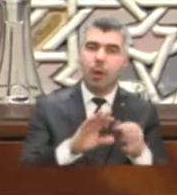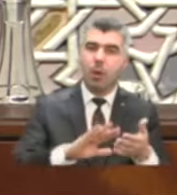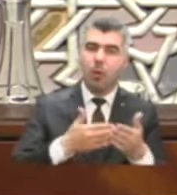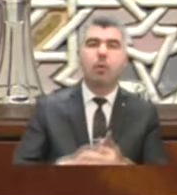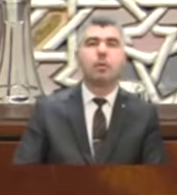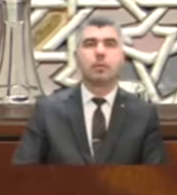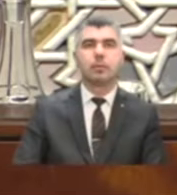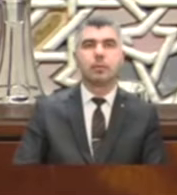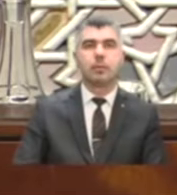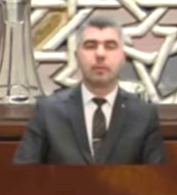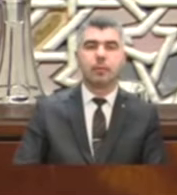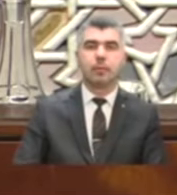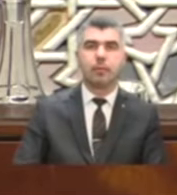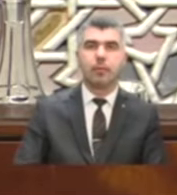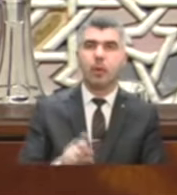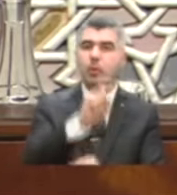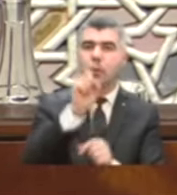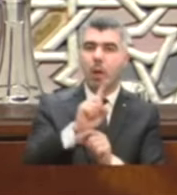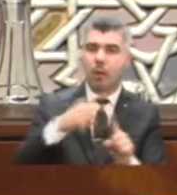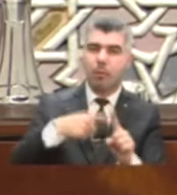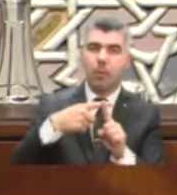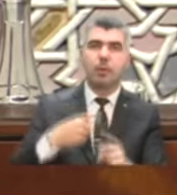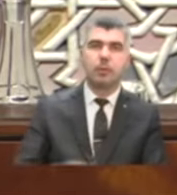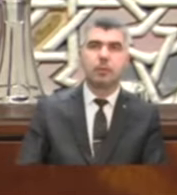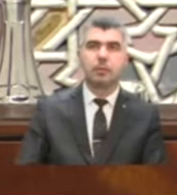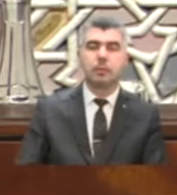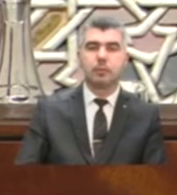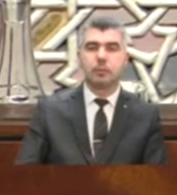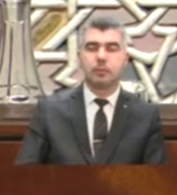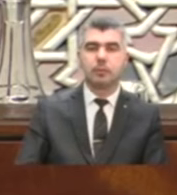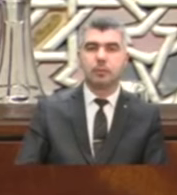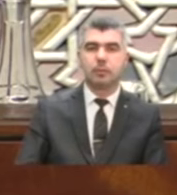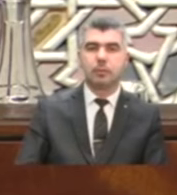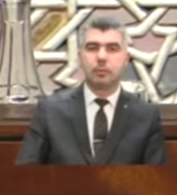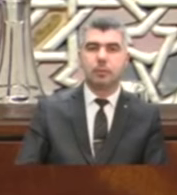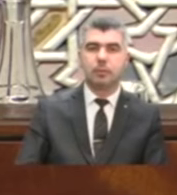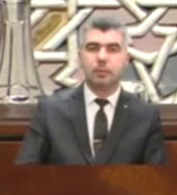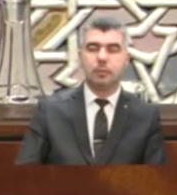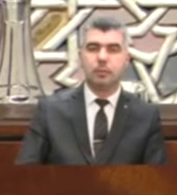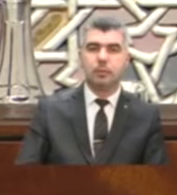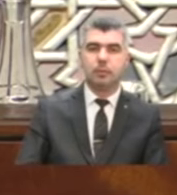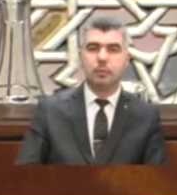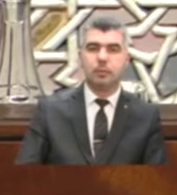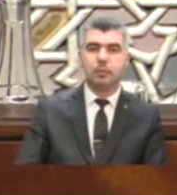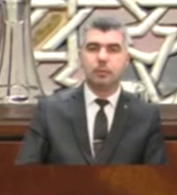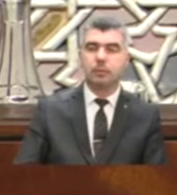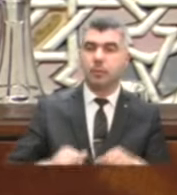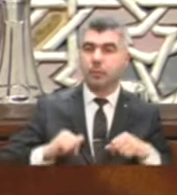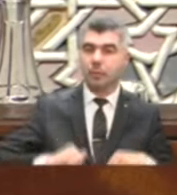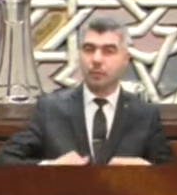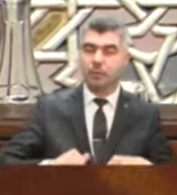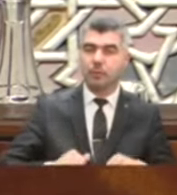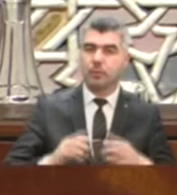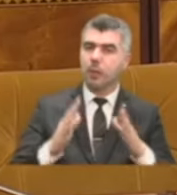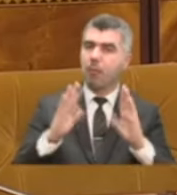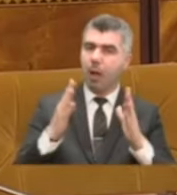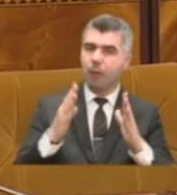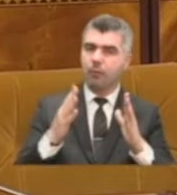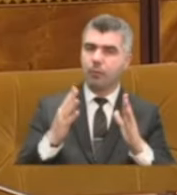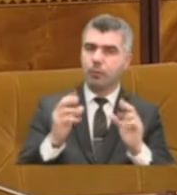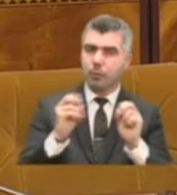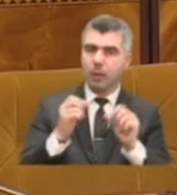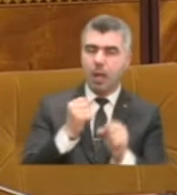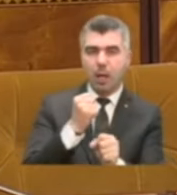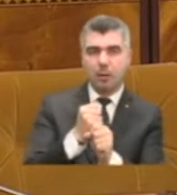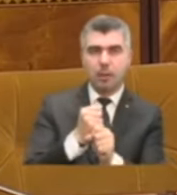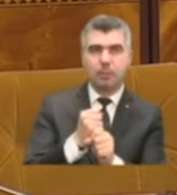شكرا السيدة الوزيرة. السيد النائب سي عمر أعنان، تعقيب. السيدة الوزيرة كنقدروا المجهودات اللي كتقوموا بها،